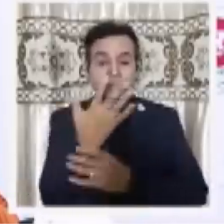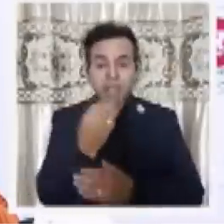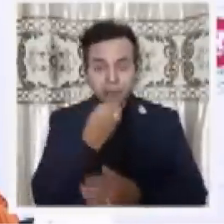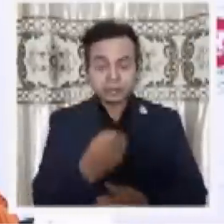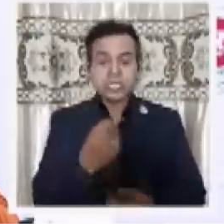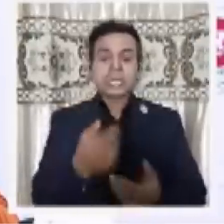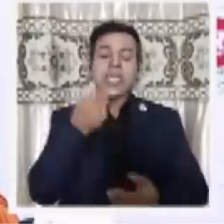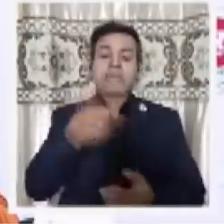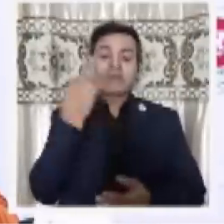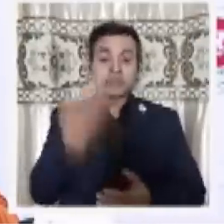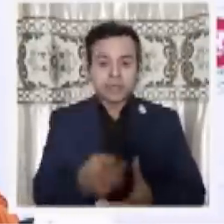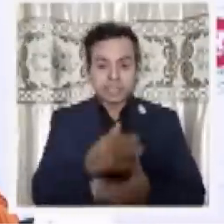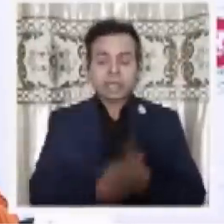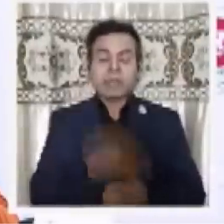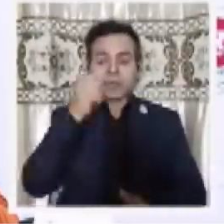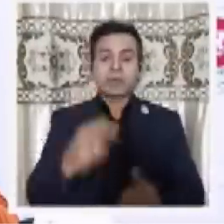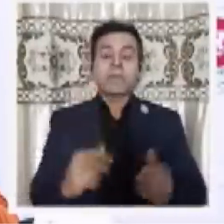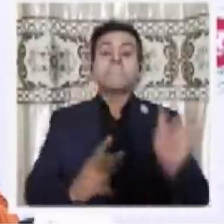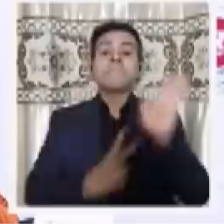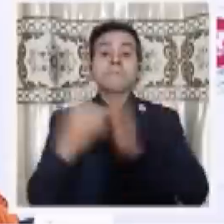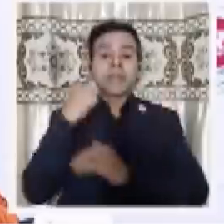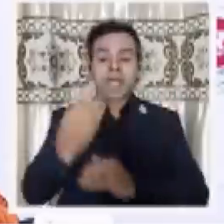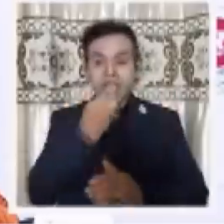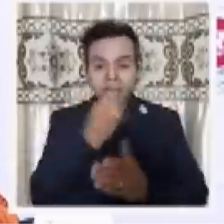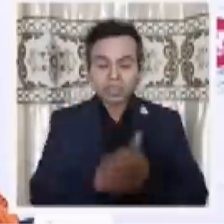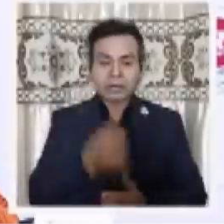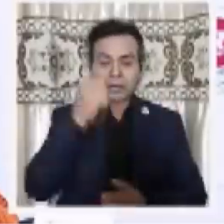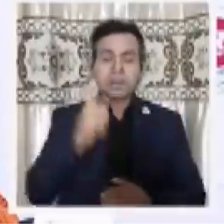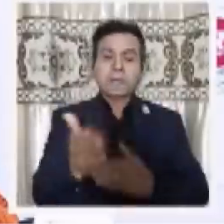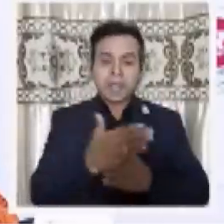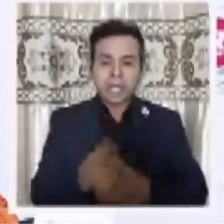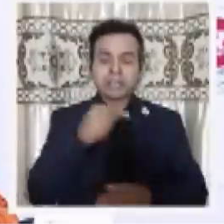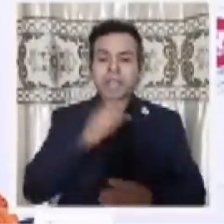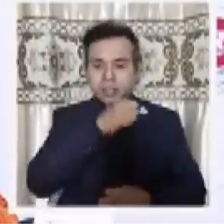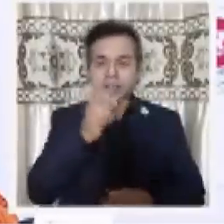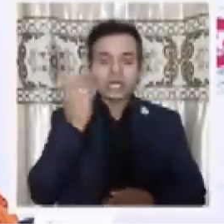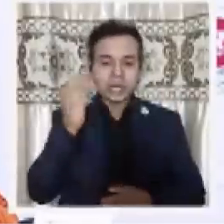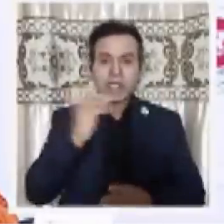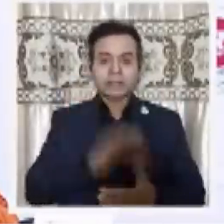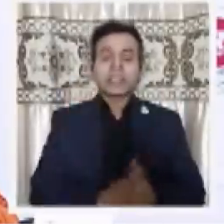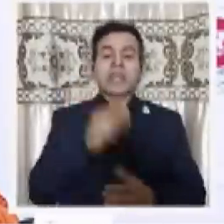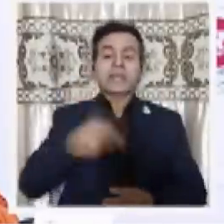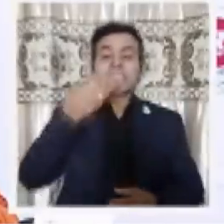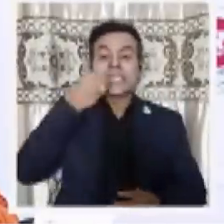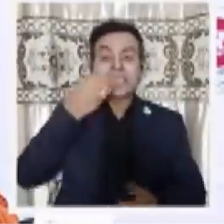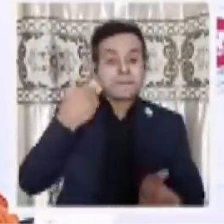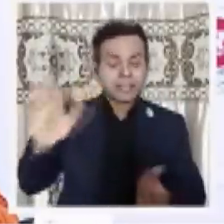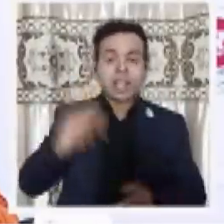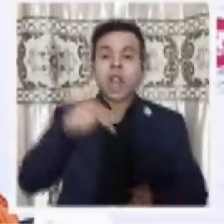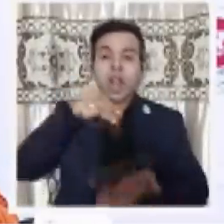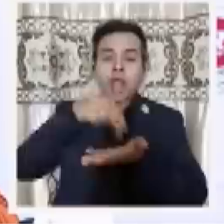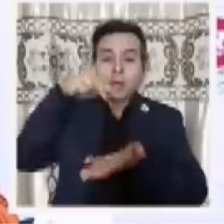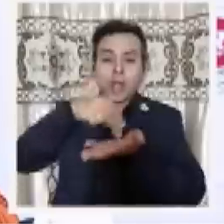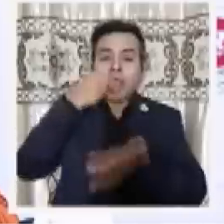হয়। স্বাস্থ্যকর জীবনযাপনের অর্থ যথেষ্ট পরিমাণে তাজা ফল, শাকসবজি সহ অন্যান্য পুষ্টিকর খাদ্য গ্রহণ, যেমন